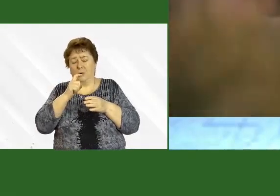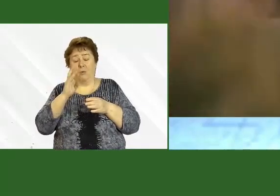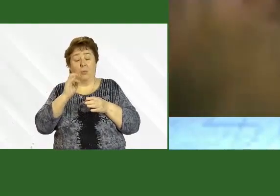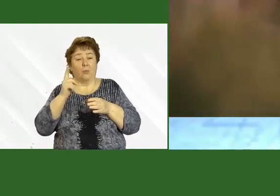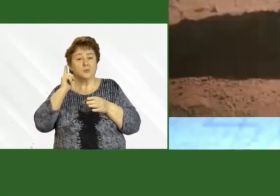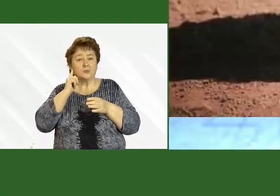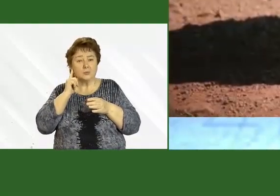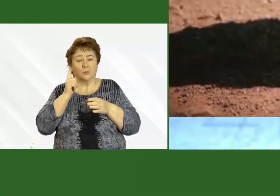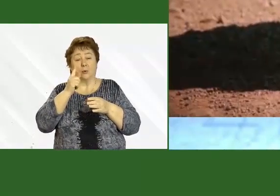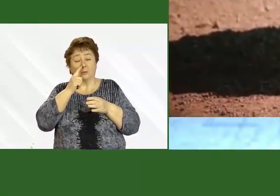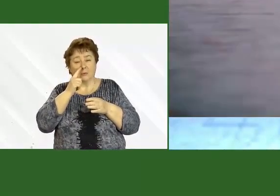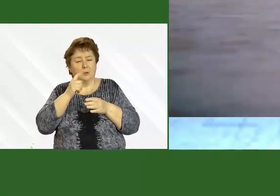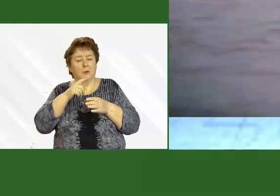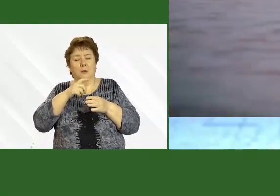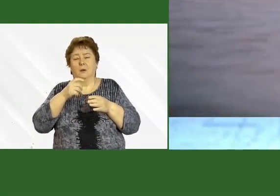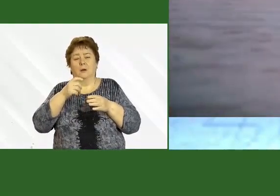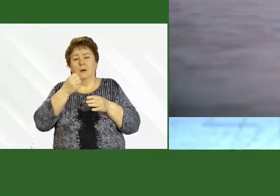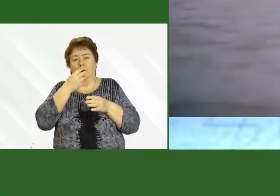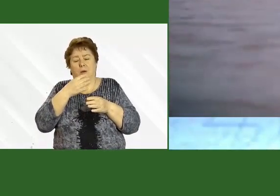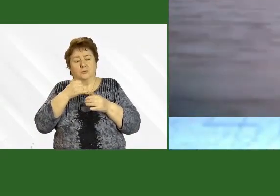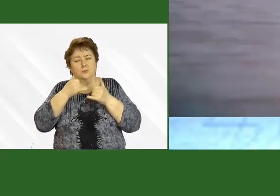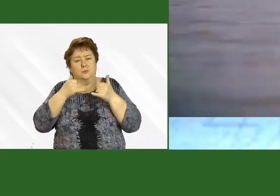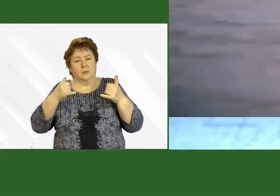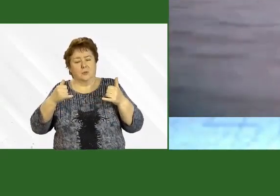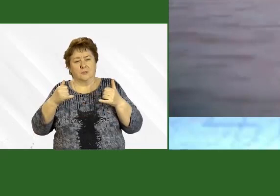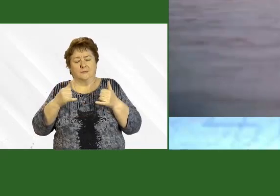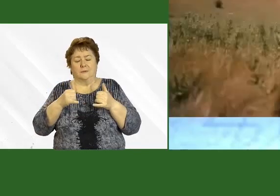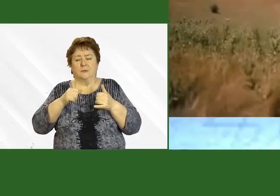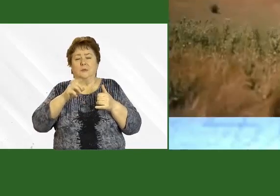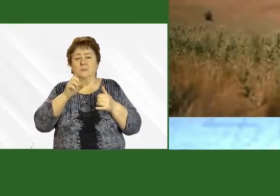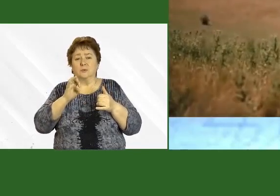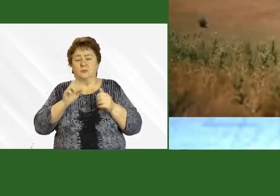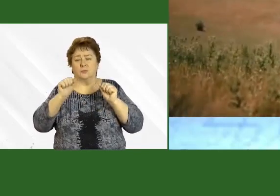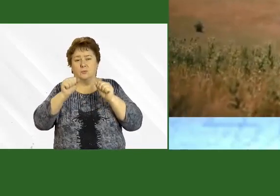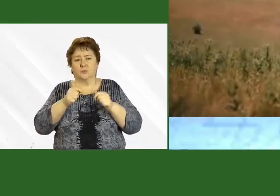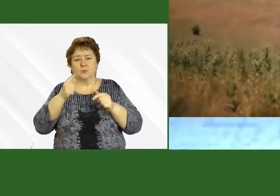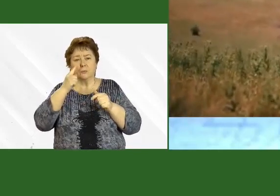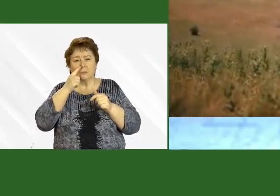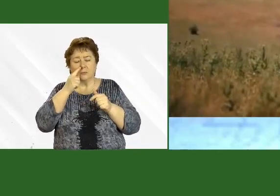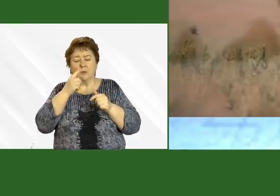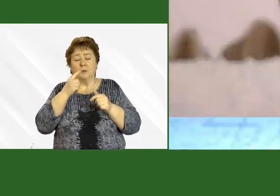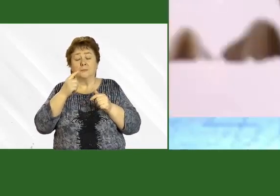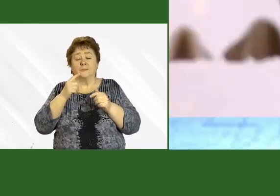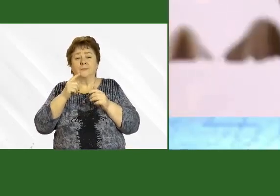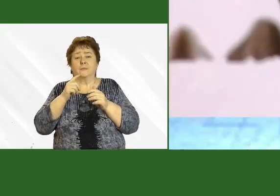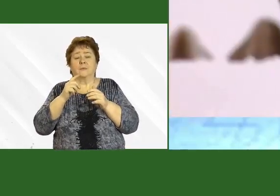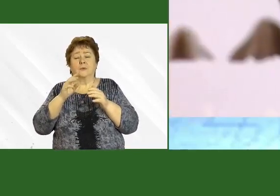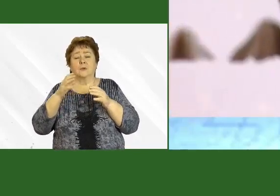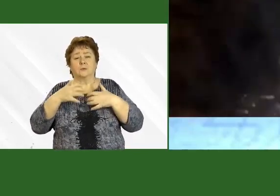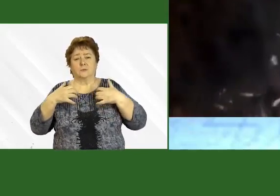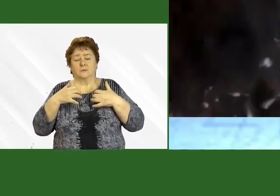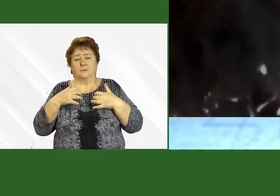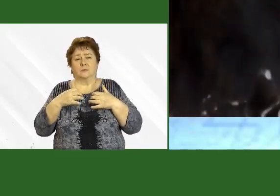очень хорошо на самом деле бизон может почуять животны на расстоянии